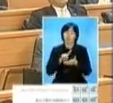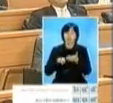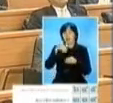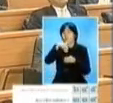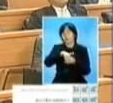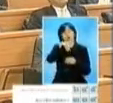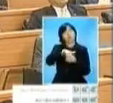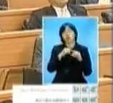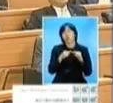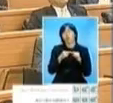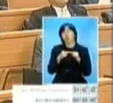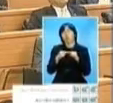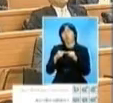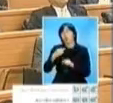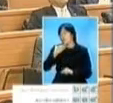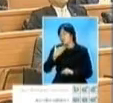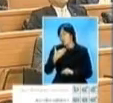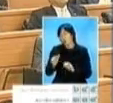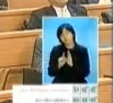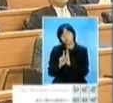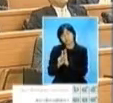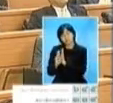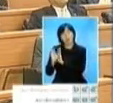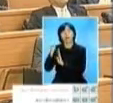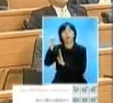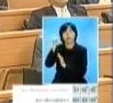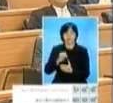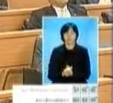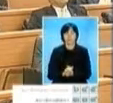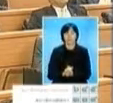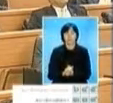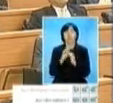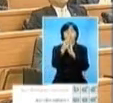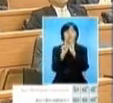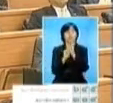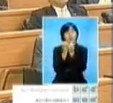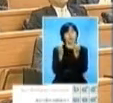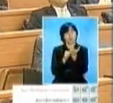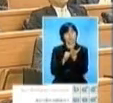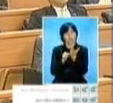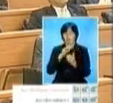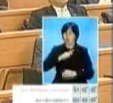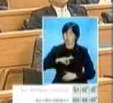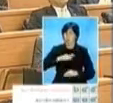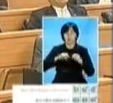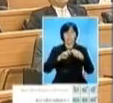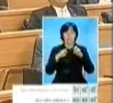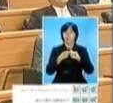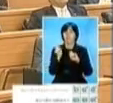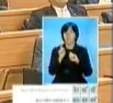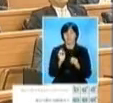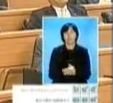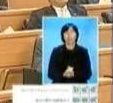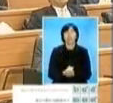ล้วนะฮะอันนี้น่าสนใจมากว่าจะมีปัญหาต่อไปไหมนอกจากนี้พลเอกสมเจตบุญถนอมนะครับยังบอกต่อไปด้วยว่าการแก้ไขรัฐธรรมนูญมาต